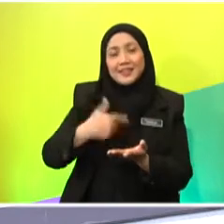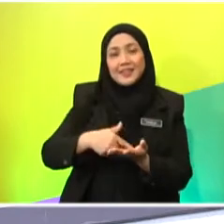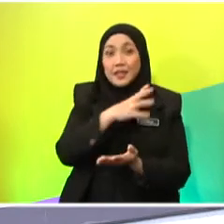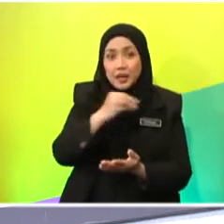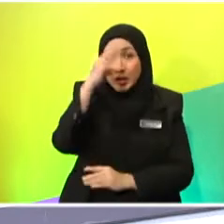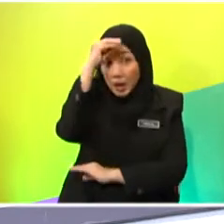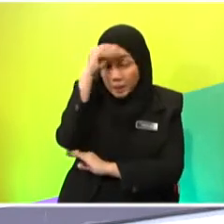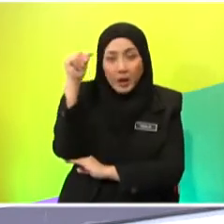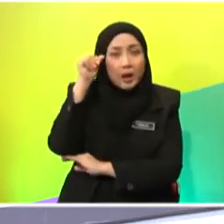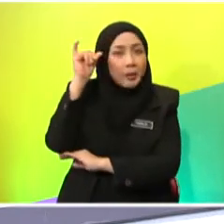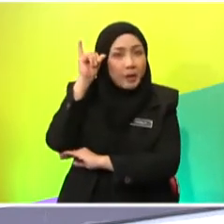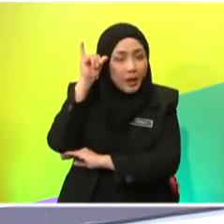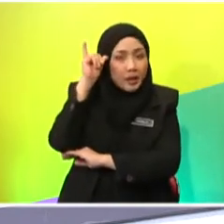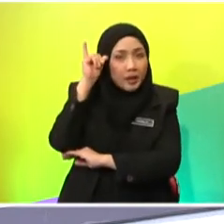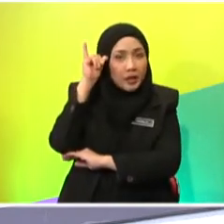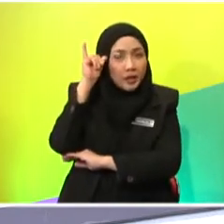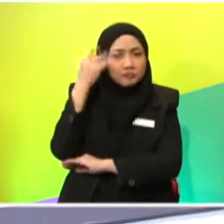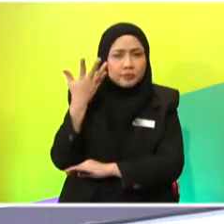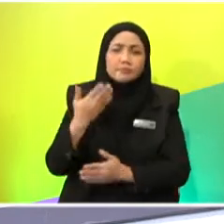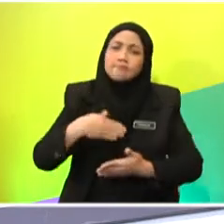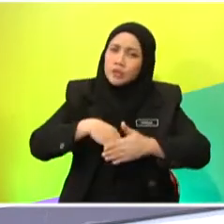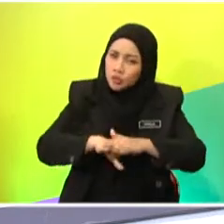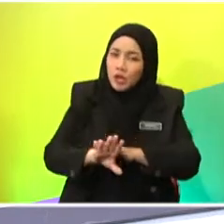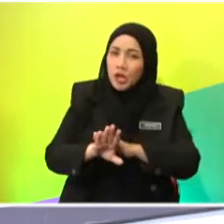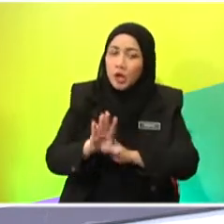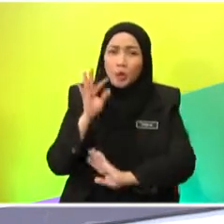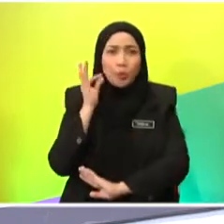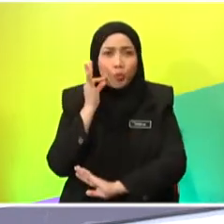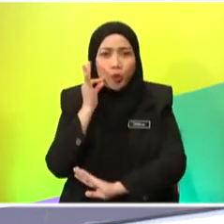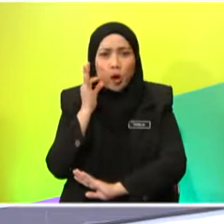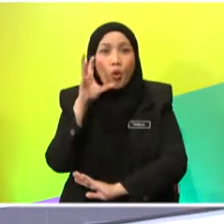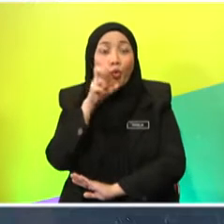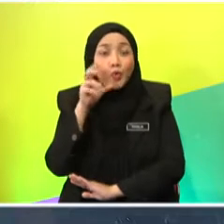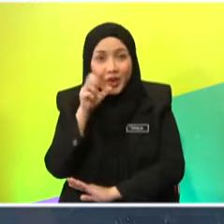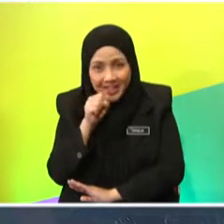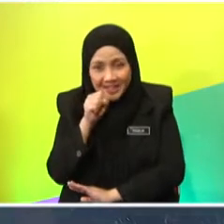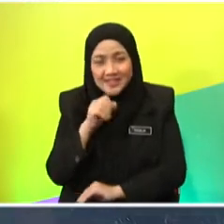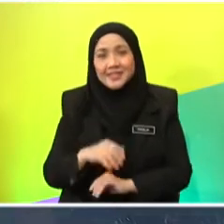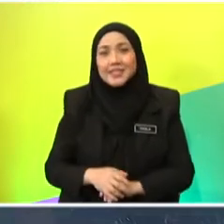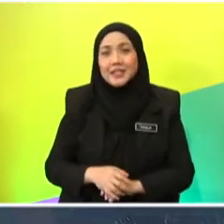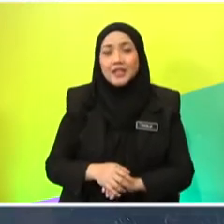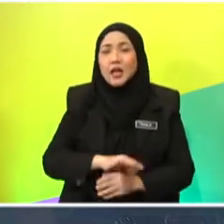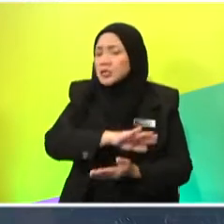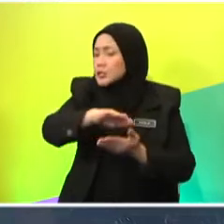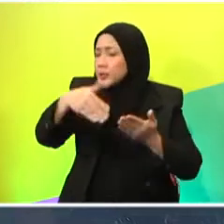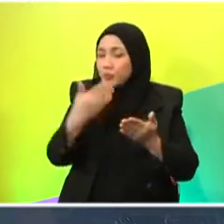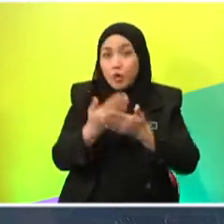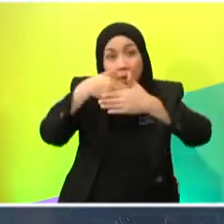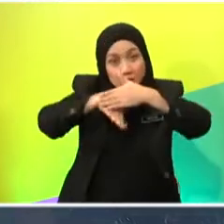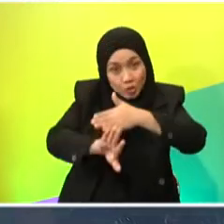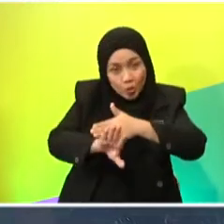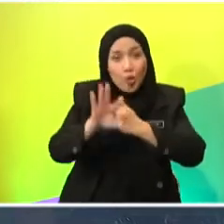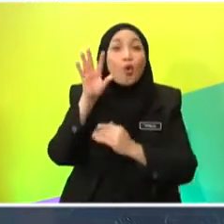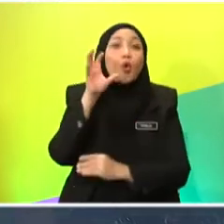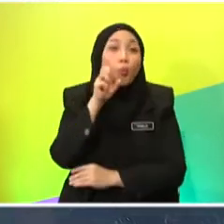masukkan buahem cek keras enak masuk ke Fiorenza buah oleh salah masuk ke semua orang dalam